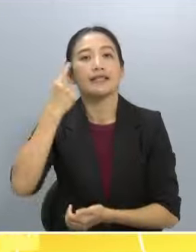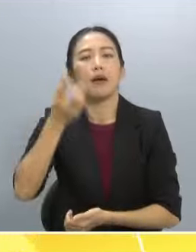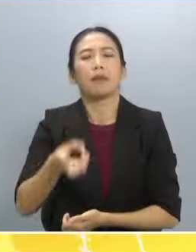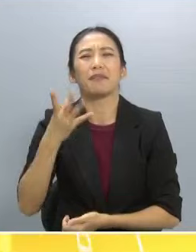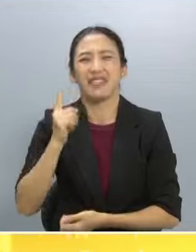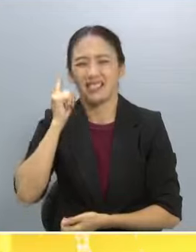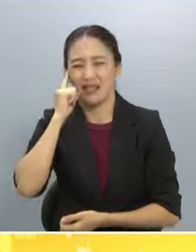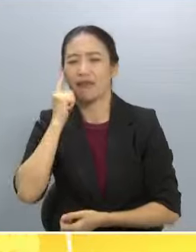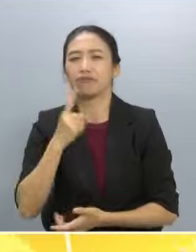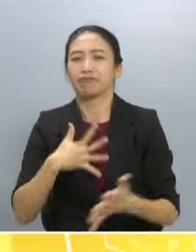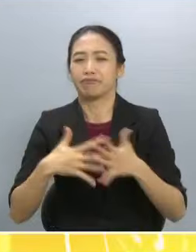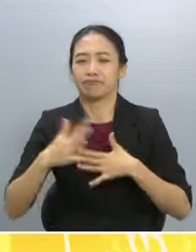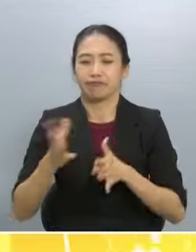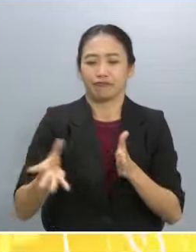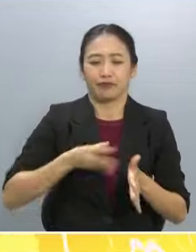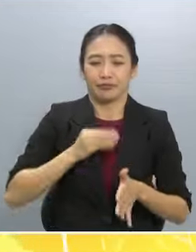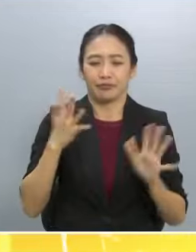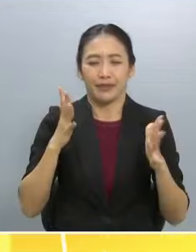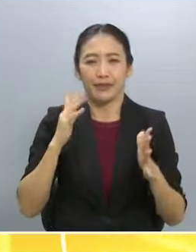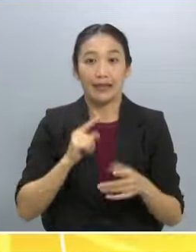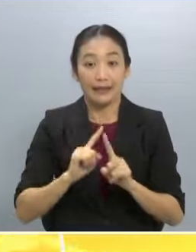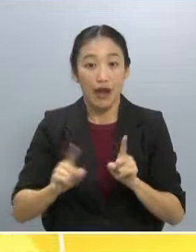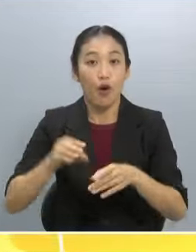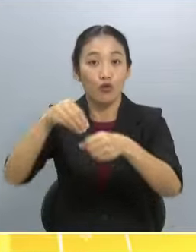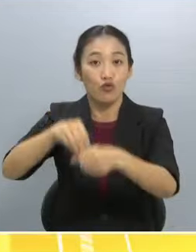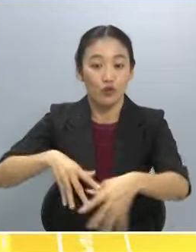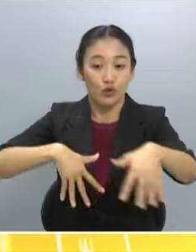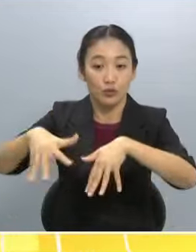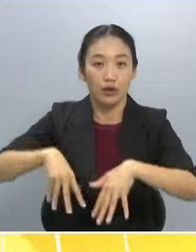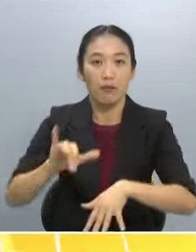ม่เหมือนคนที่นั่นที่สูดฝุ่นกันจนปอดพังเป็นแรมเดือนแรมปีแล้ว